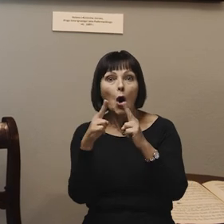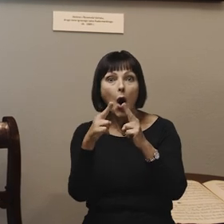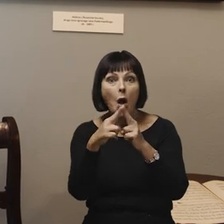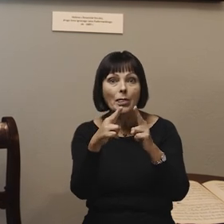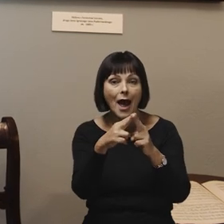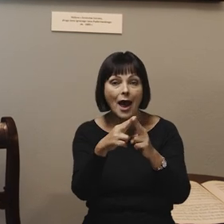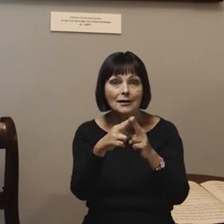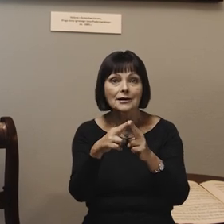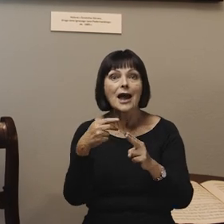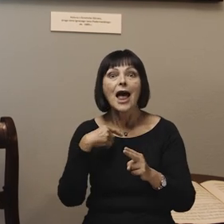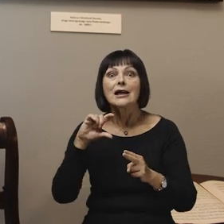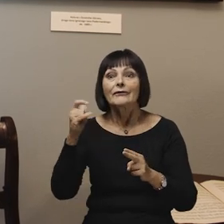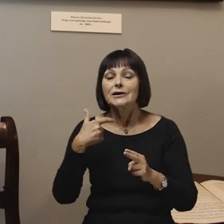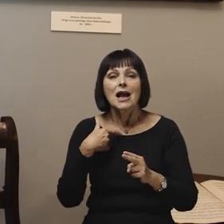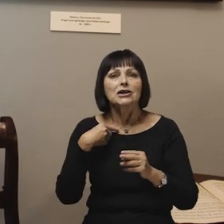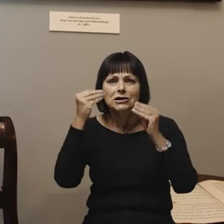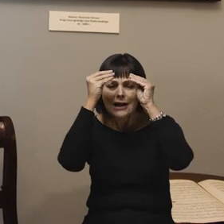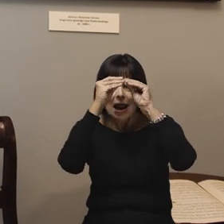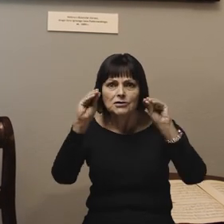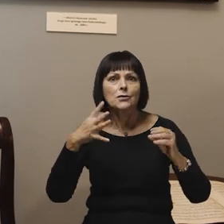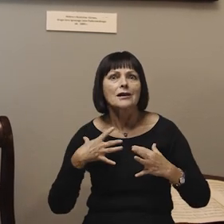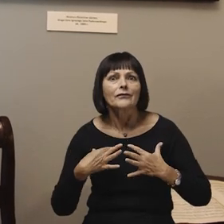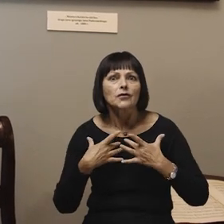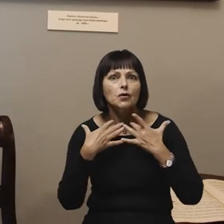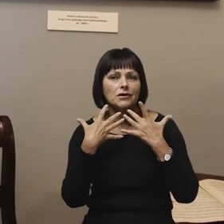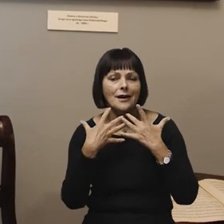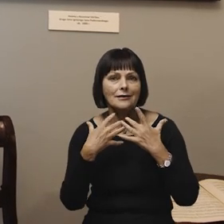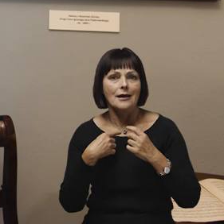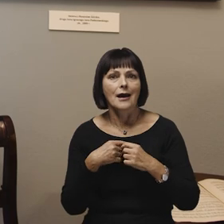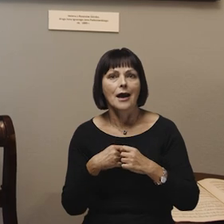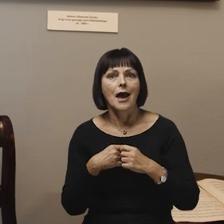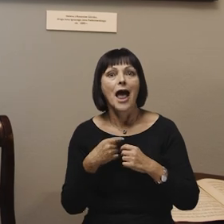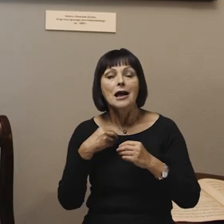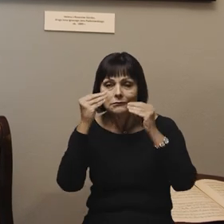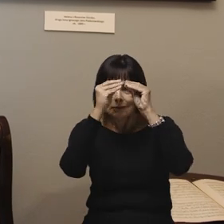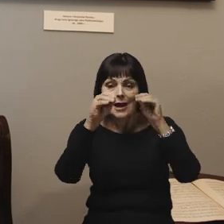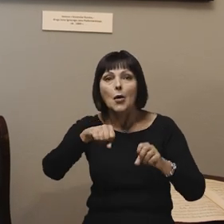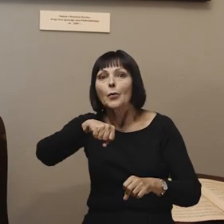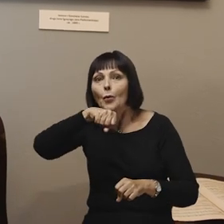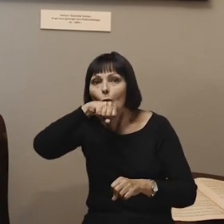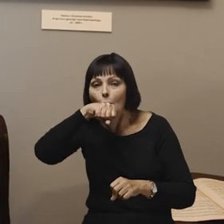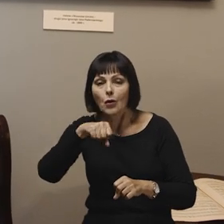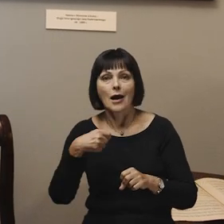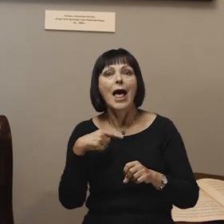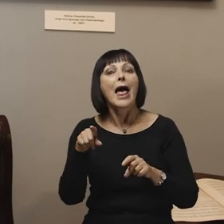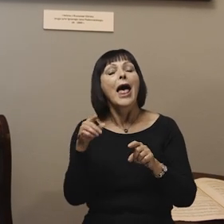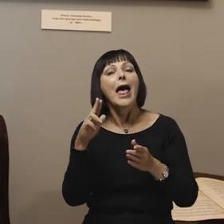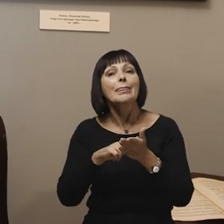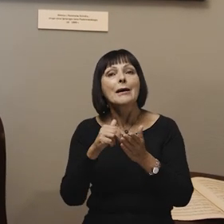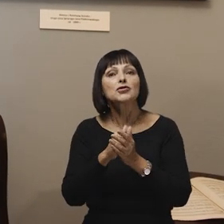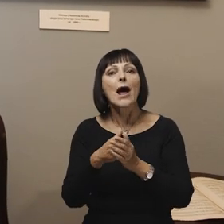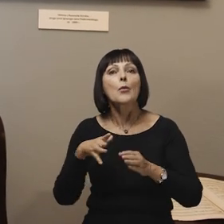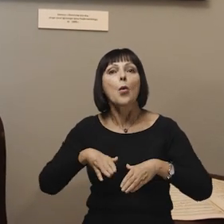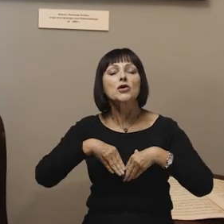artystą wyrażali nierzadko wzruszenie, z czcią całowali go w rękę, jak podczas